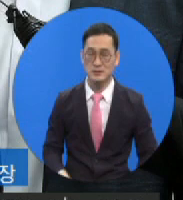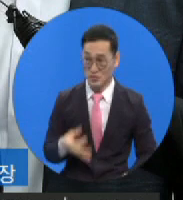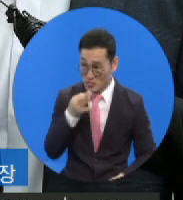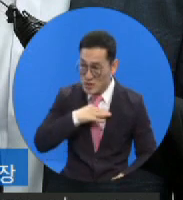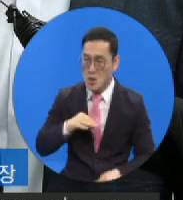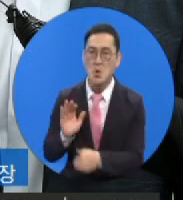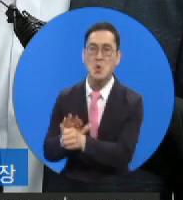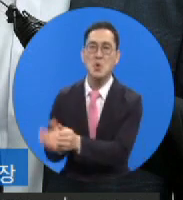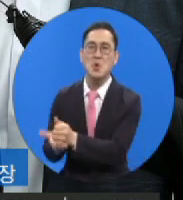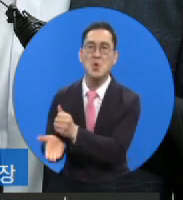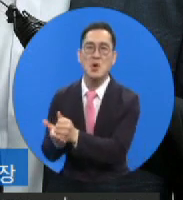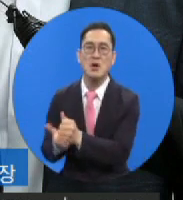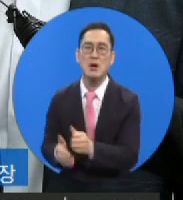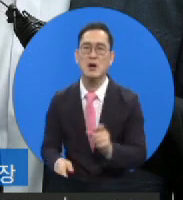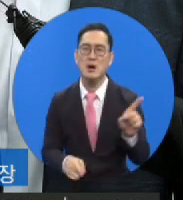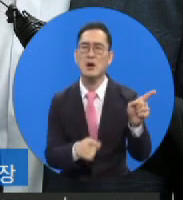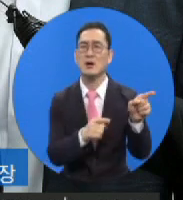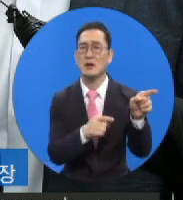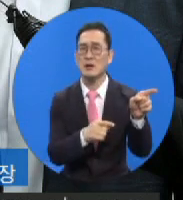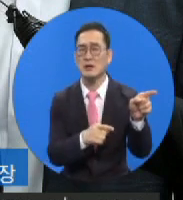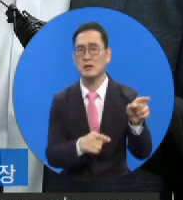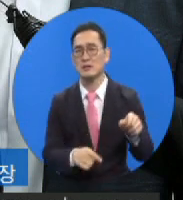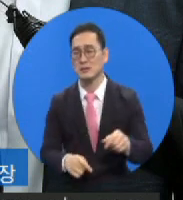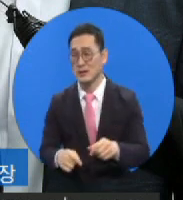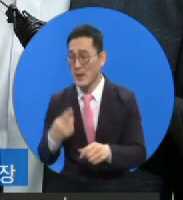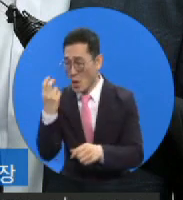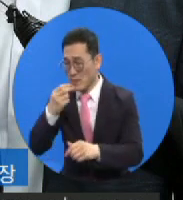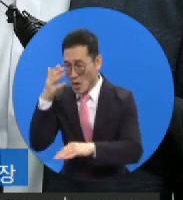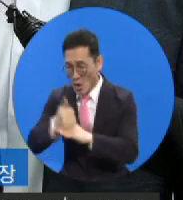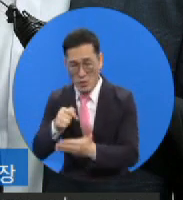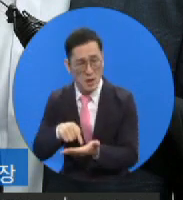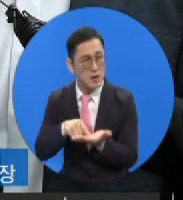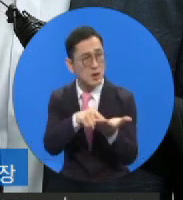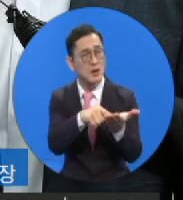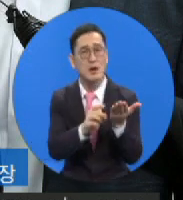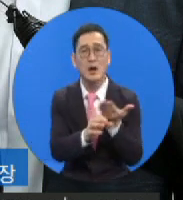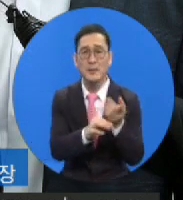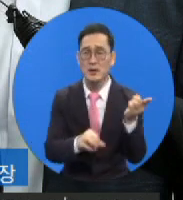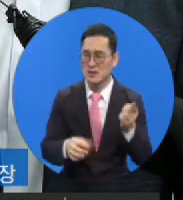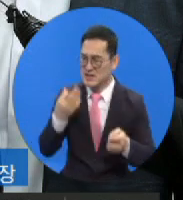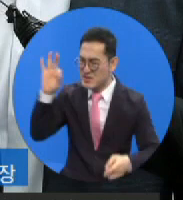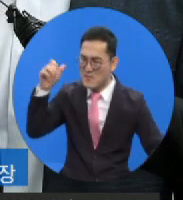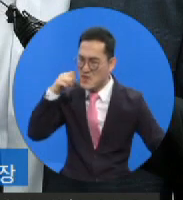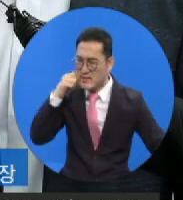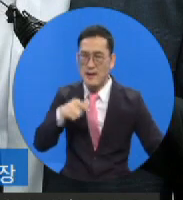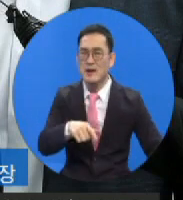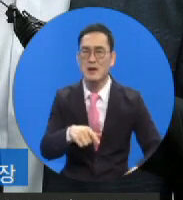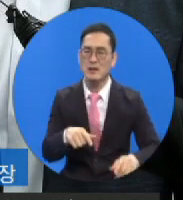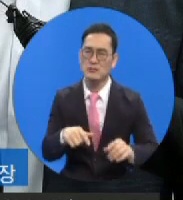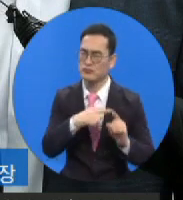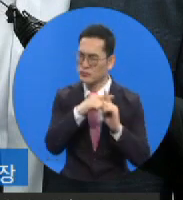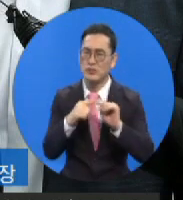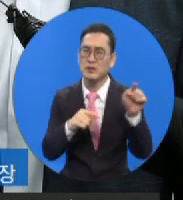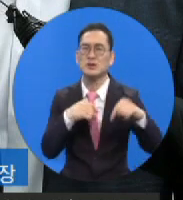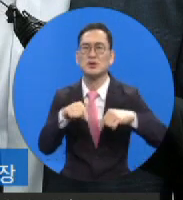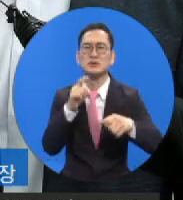의심받게 될 것이다. 라며 박승철 서울 남부지검장이 사표를 던졌습니다. 그런데